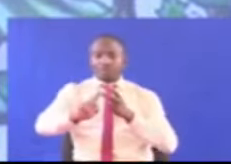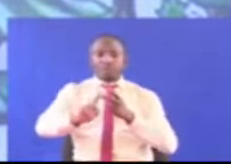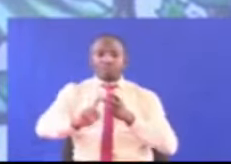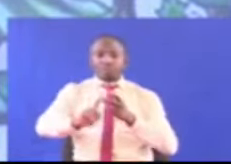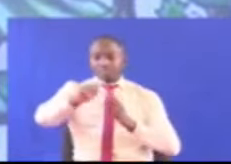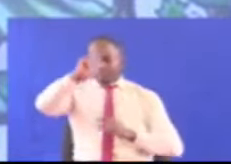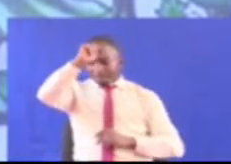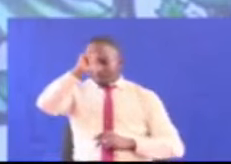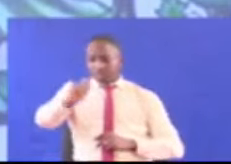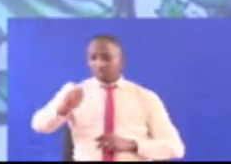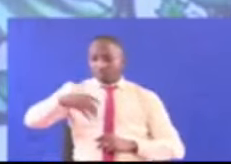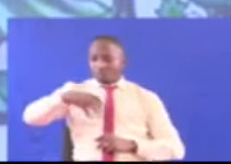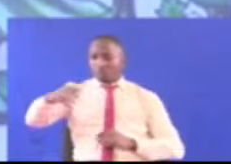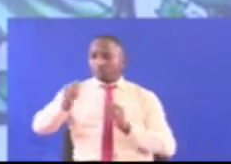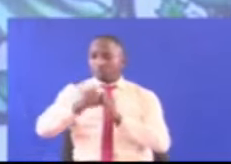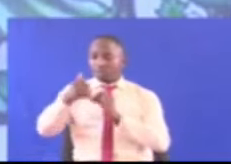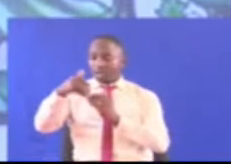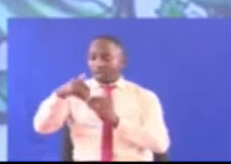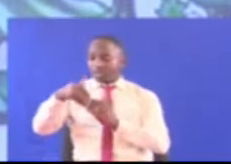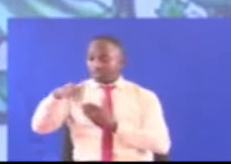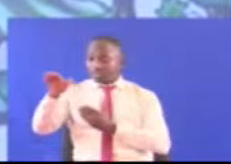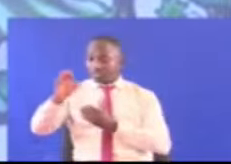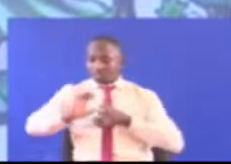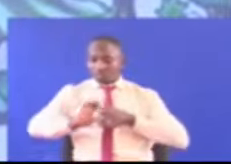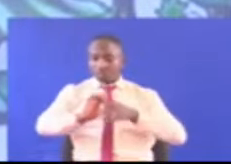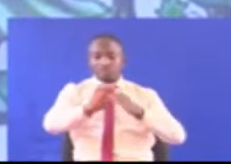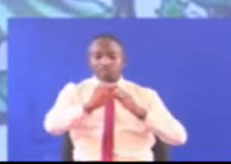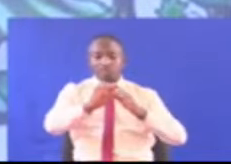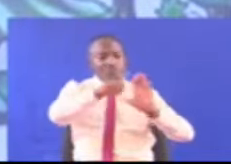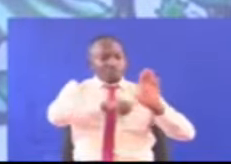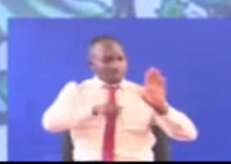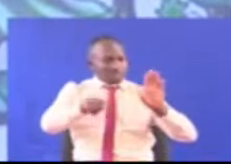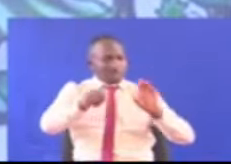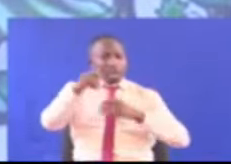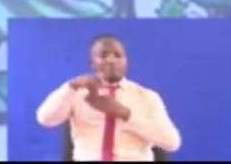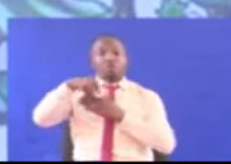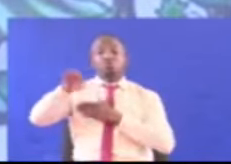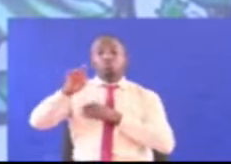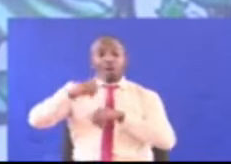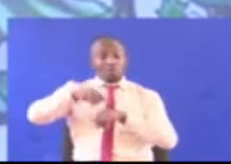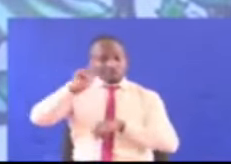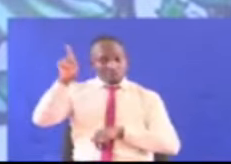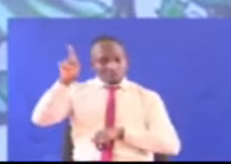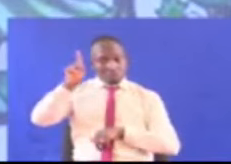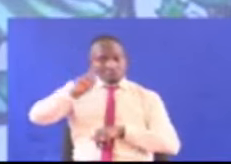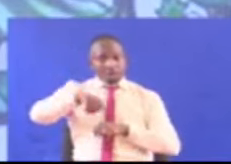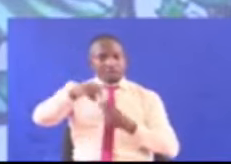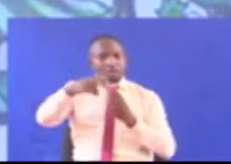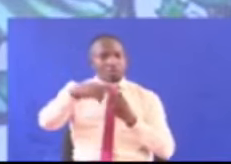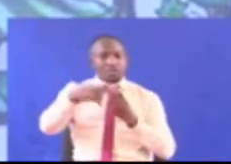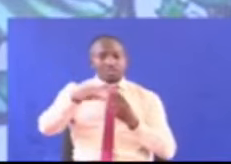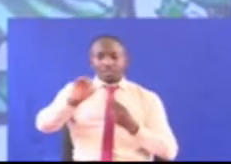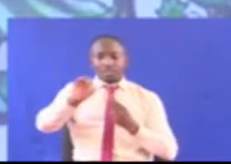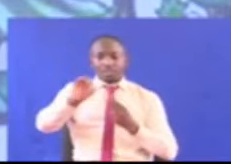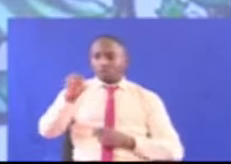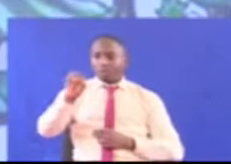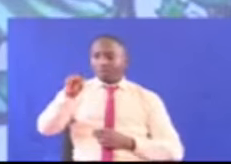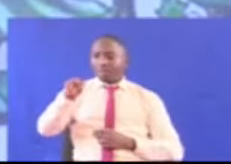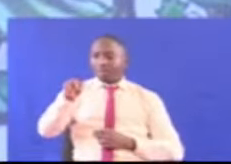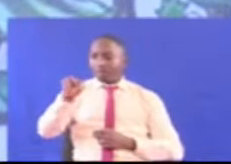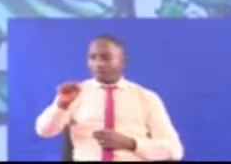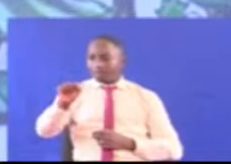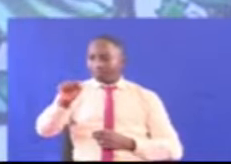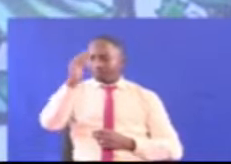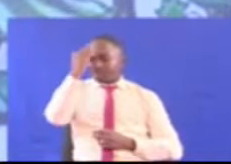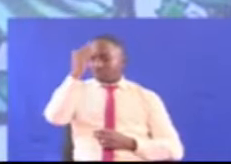Mheshimiwa Waziri wa Mambo ya Nje na Ushirikiano wa Afrika Mashariki wakati huo akiwa Dr. Stagomena Tax.